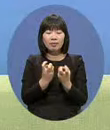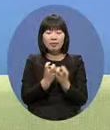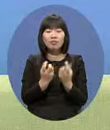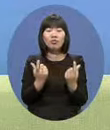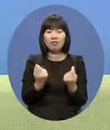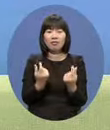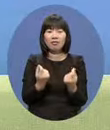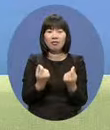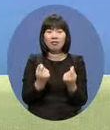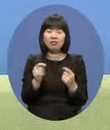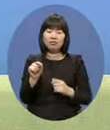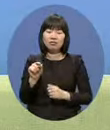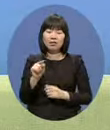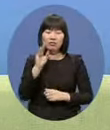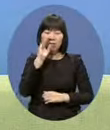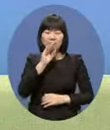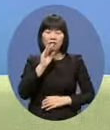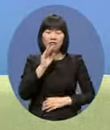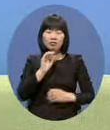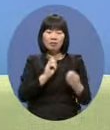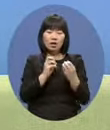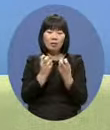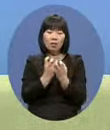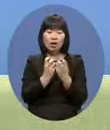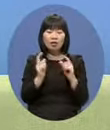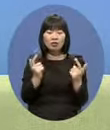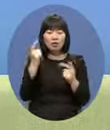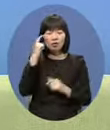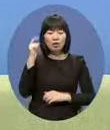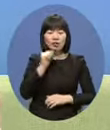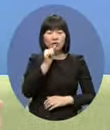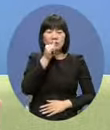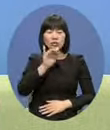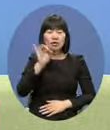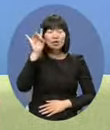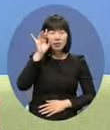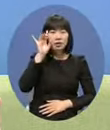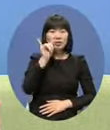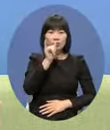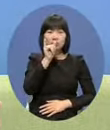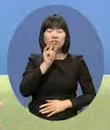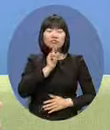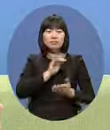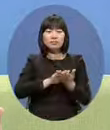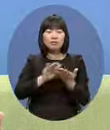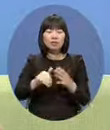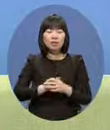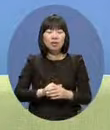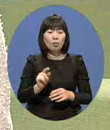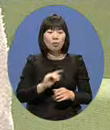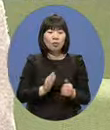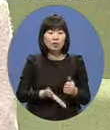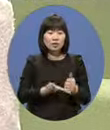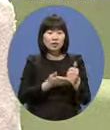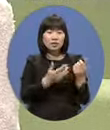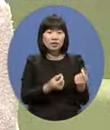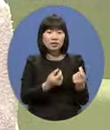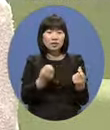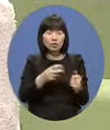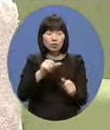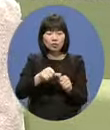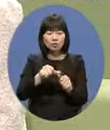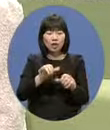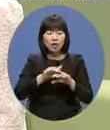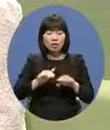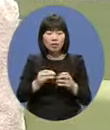말이 나쁜 말이 아니 나쁜 대화법이 아니라고 생각을 했는데 좀 의인 것 예 그렇죠 뭐 칭찬 같은 거 뭐 충구